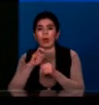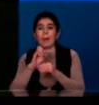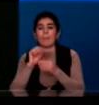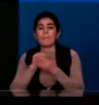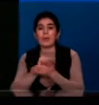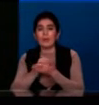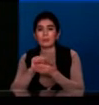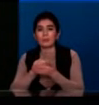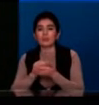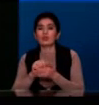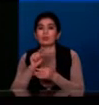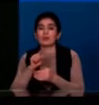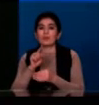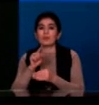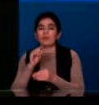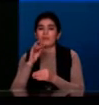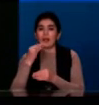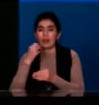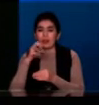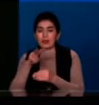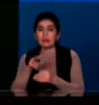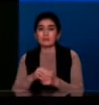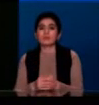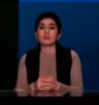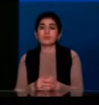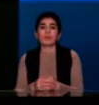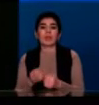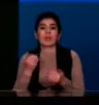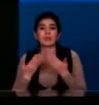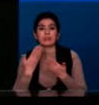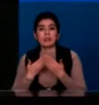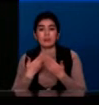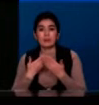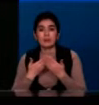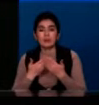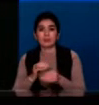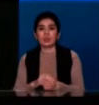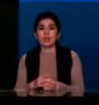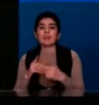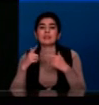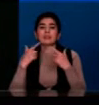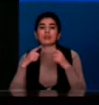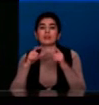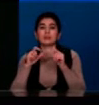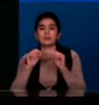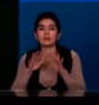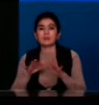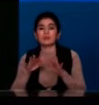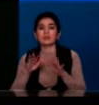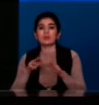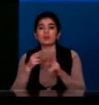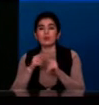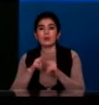папки и этого файла. Если, например, где-то